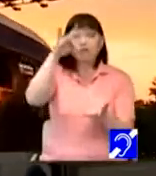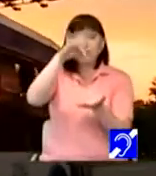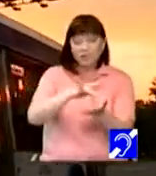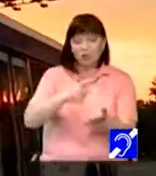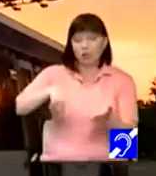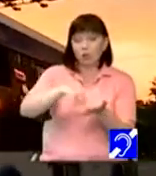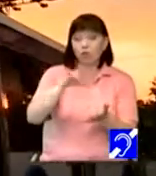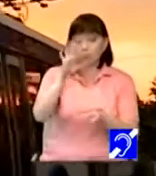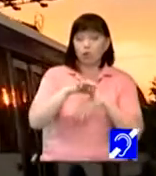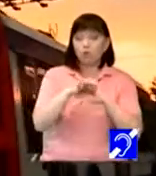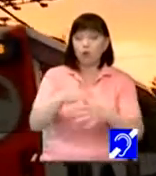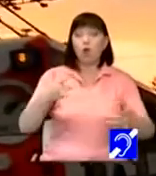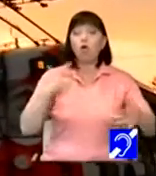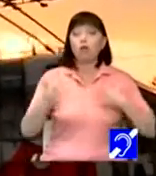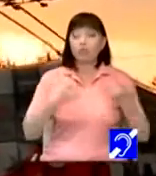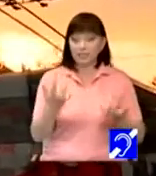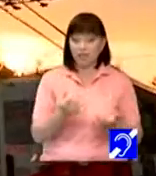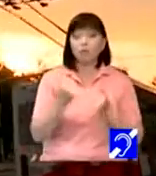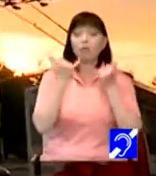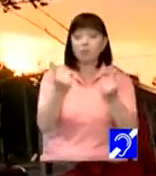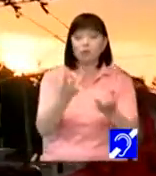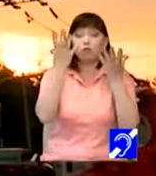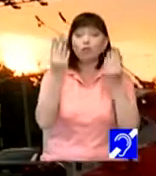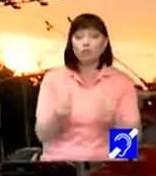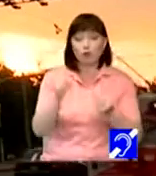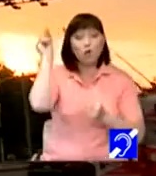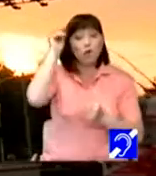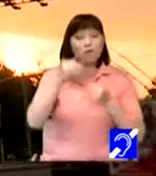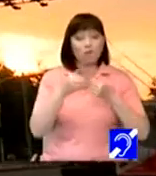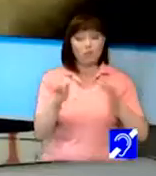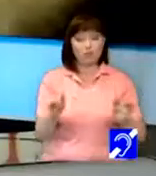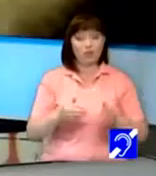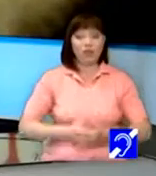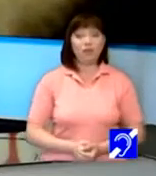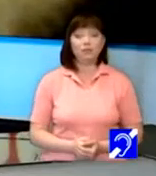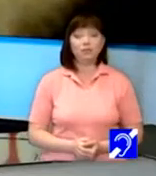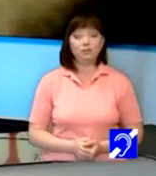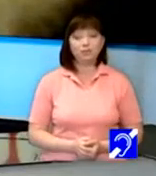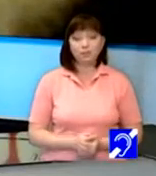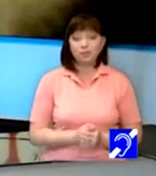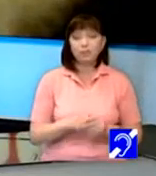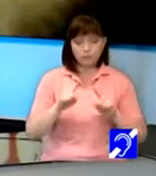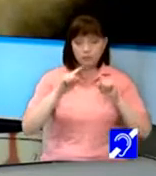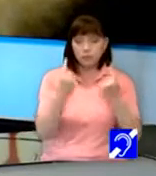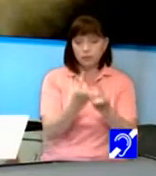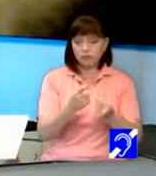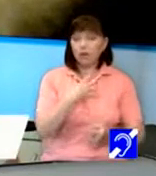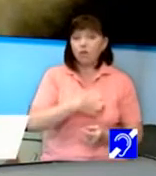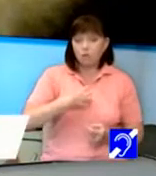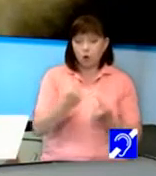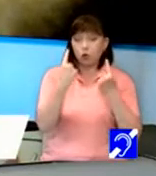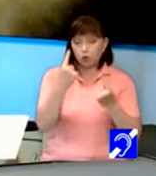Dunării Naționale va fi organizat și un concert dedicat zilei absolventului. Captură importantă de țigări la